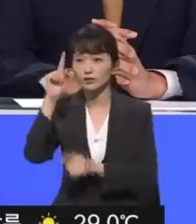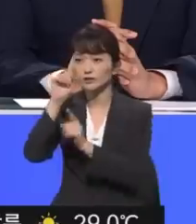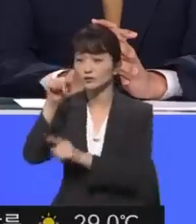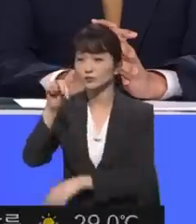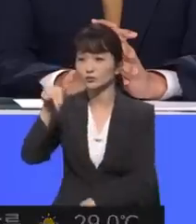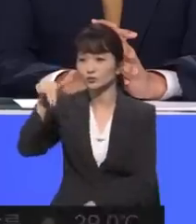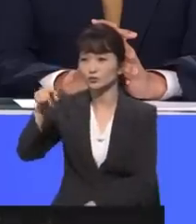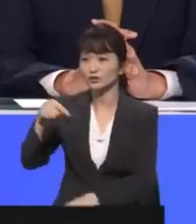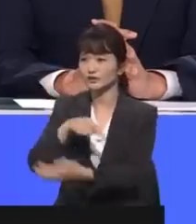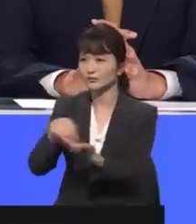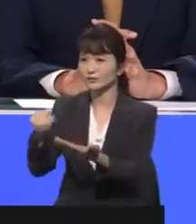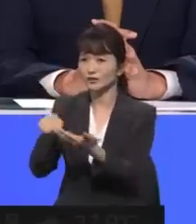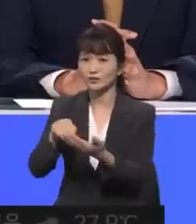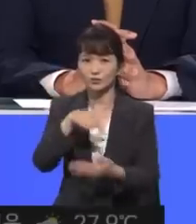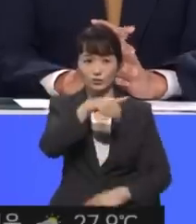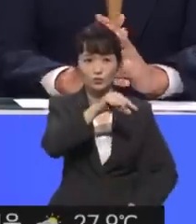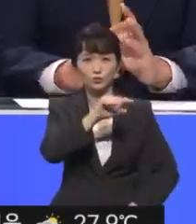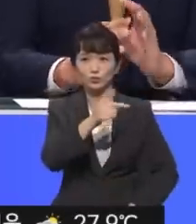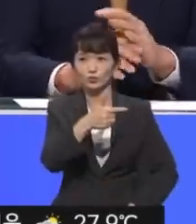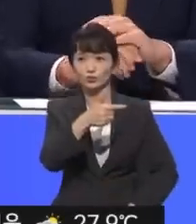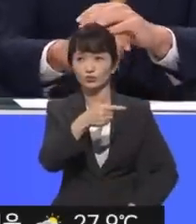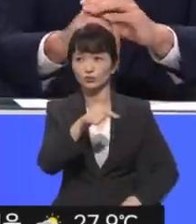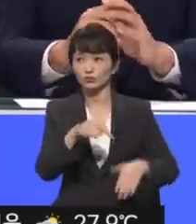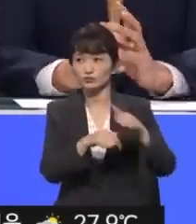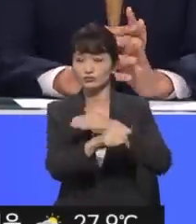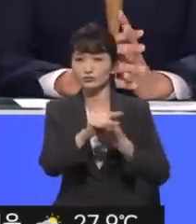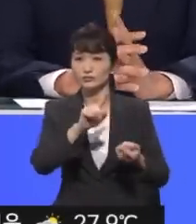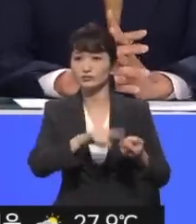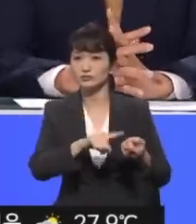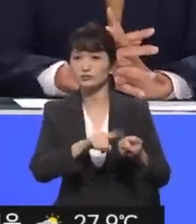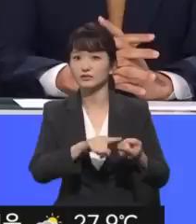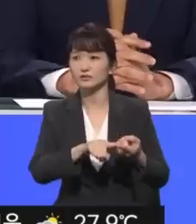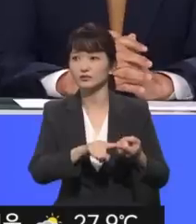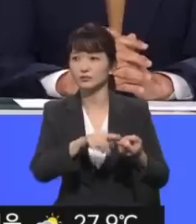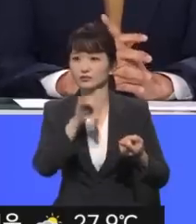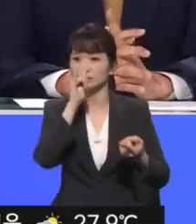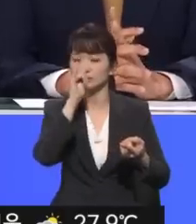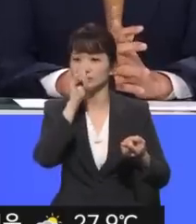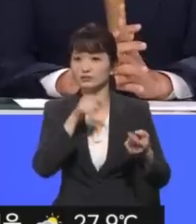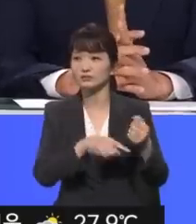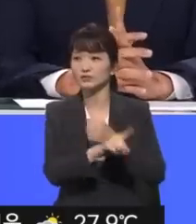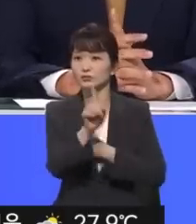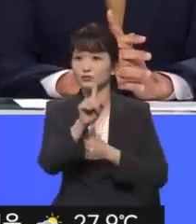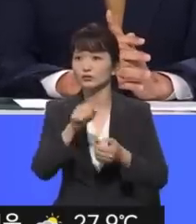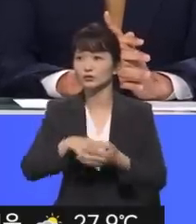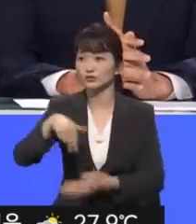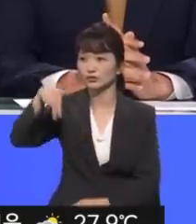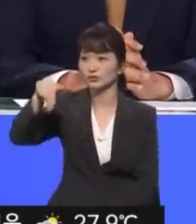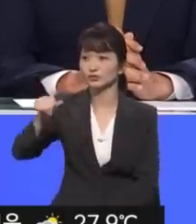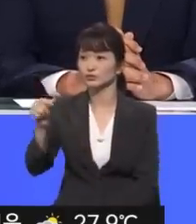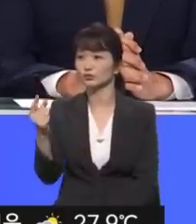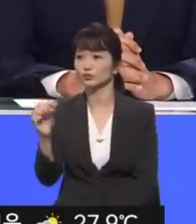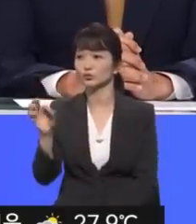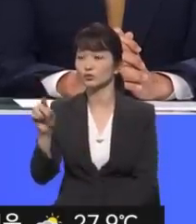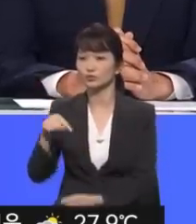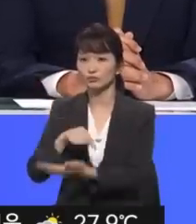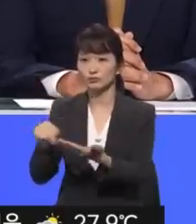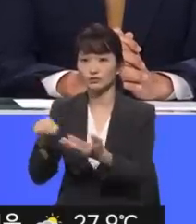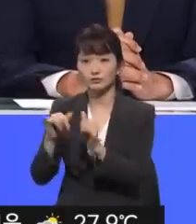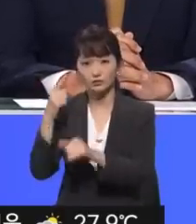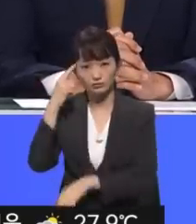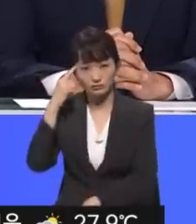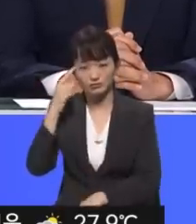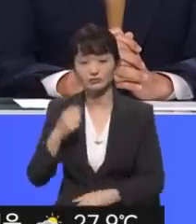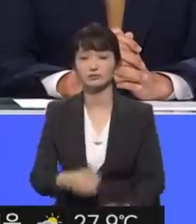만 피해 받고 권성동 습득 없나요 단어 견 호용 또 예언자에게 피해자로 오시는 군요 호칭 빼고 일단 1 드시는데 일단 화평 연